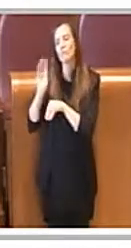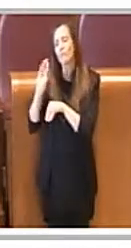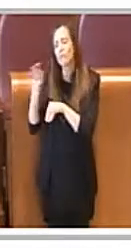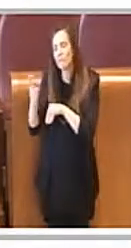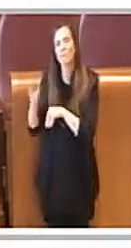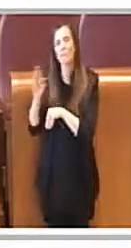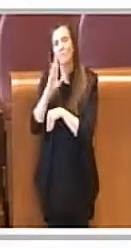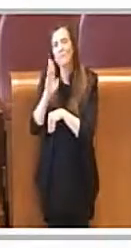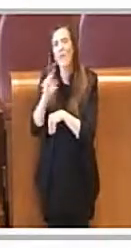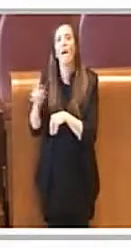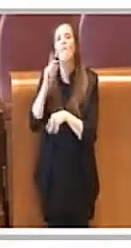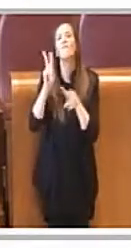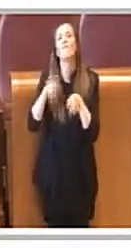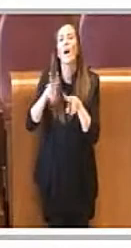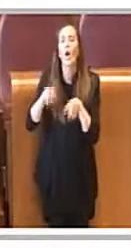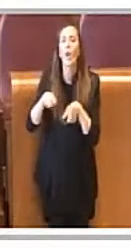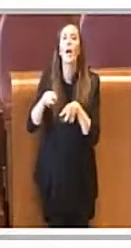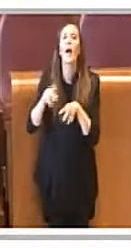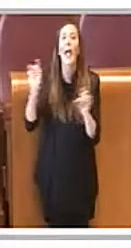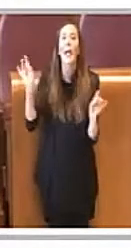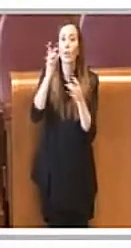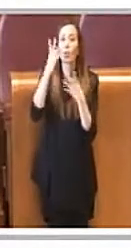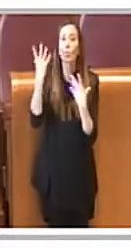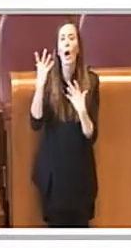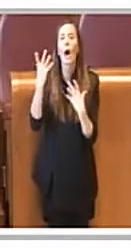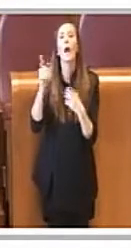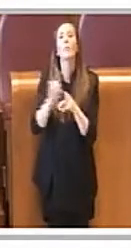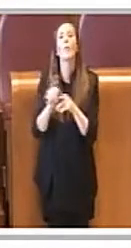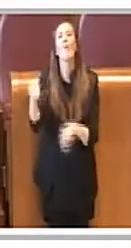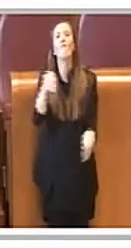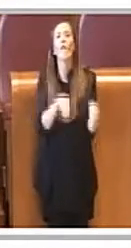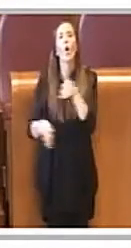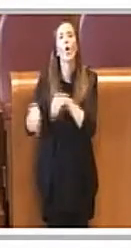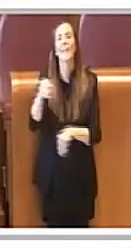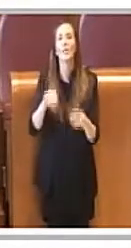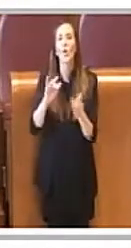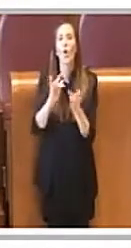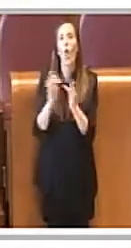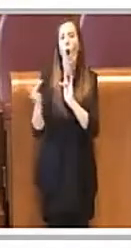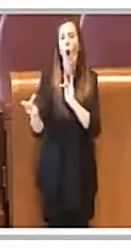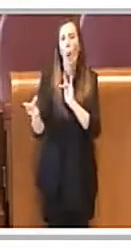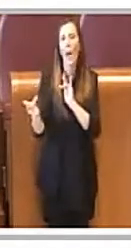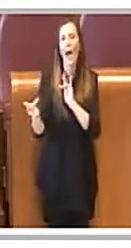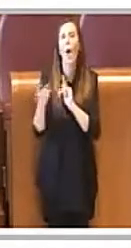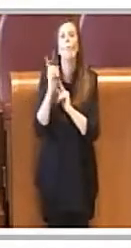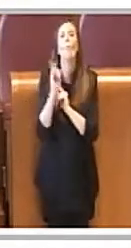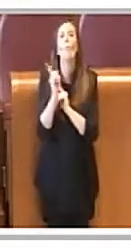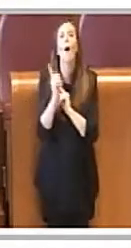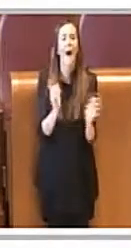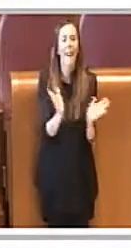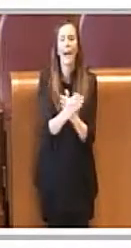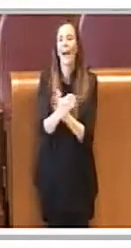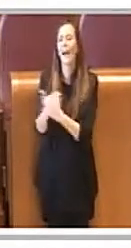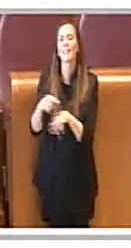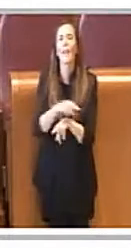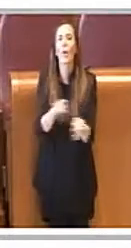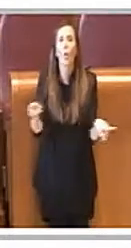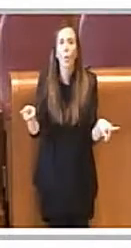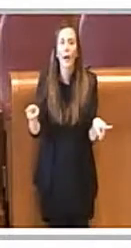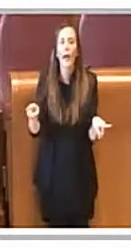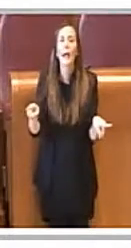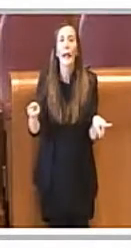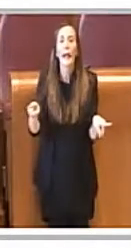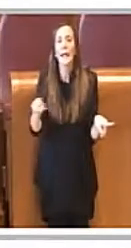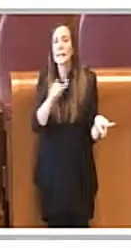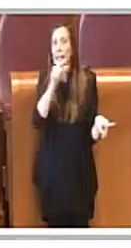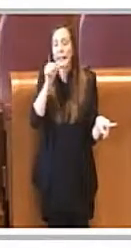valutare un'eventuale votazione online per decidere a quali categorie principalmente distribuire,